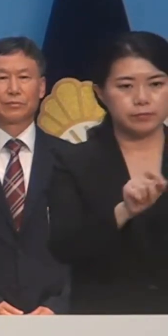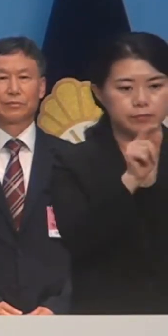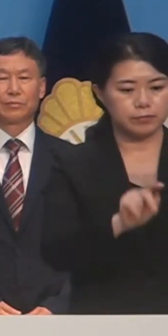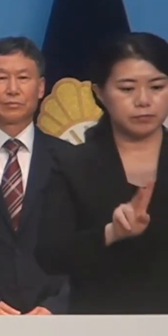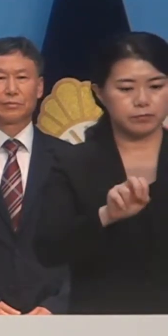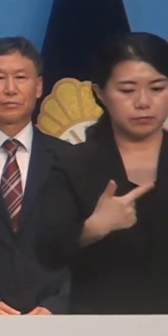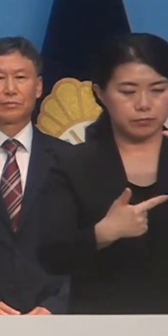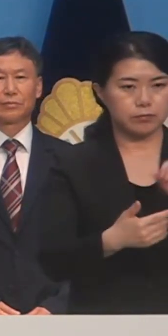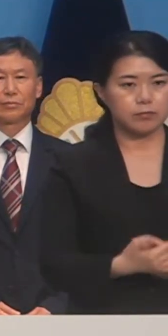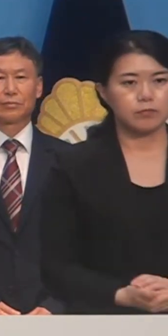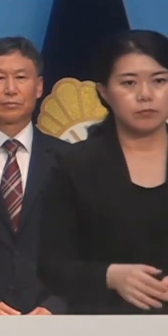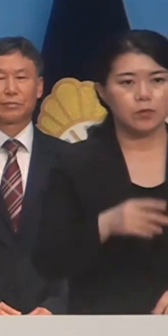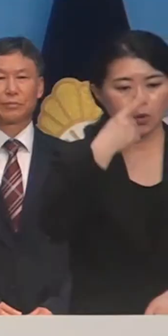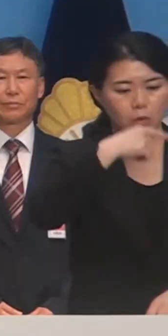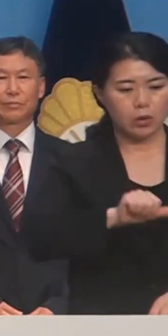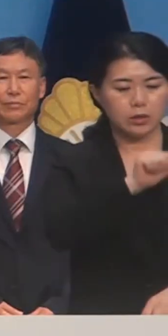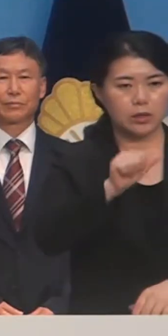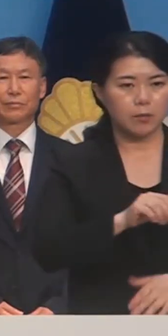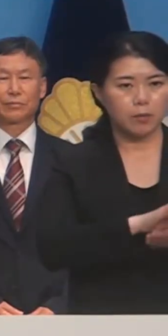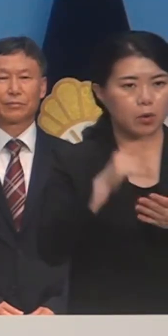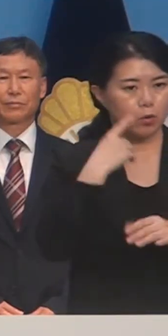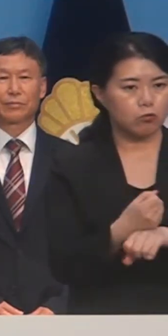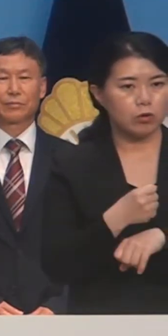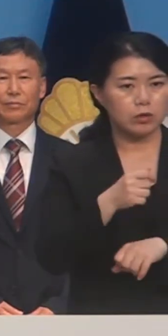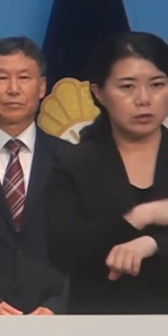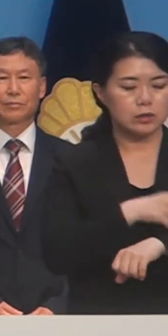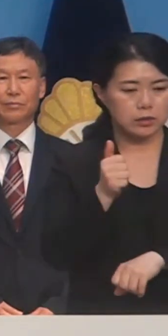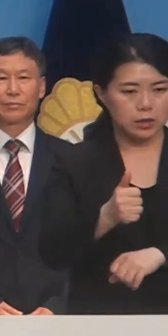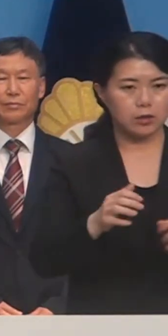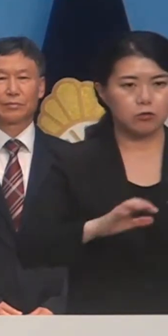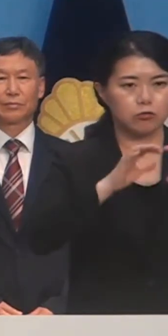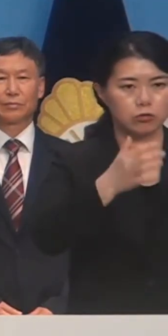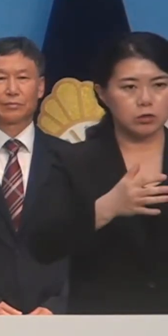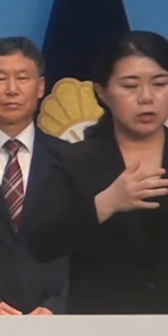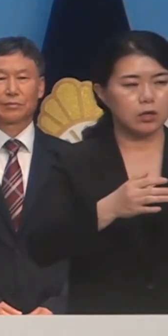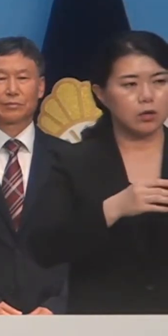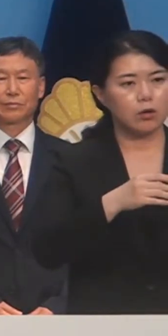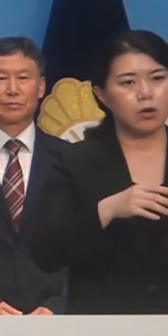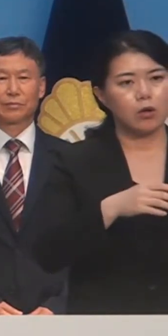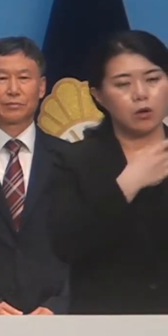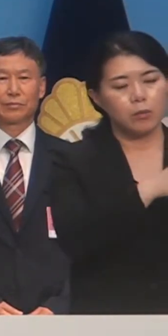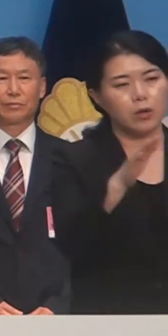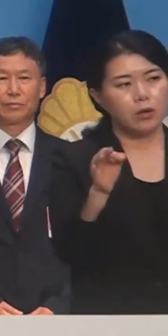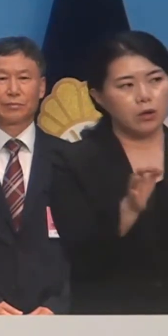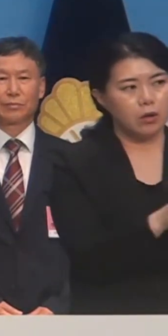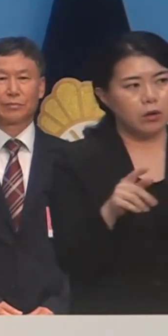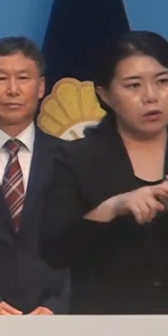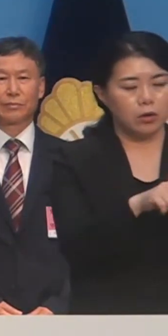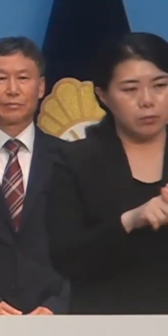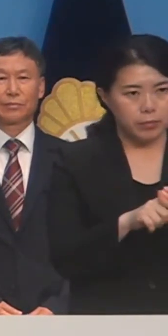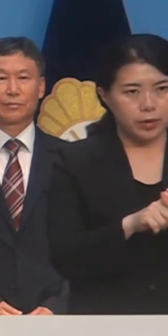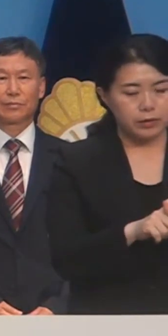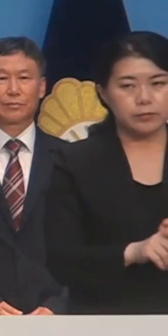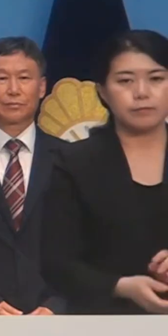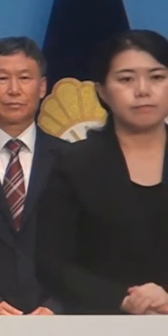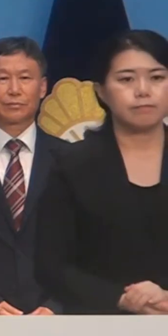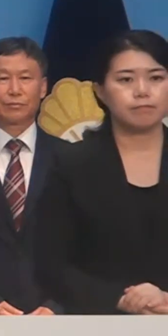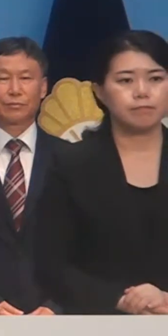5월 26일 동아시아평화연구원 이사장, 국제멸공연맹 추진본부 공동의장 김상순